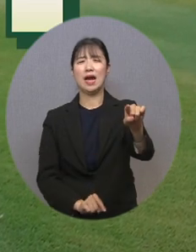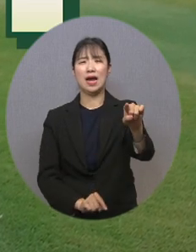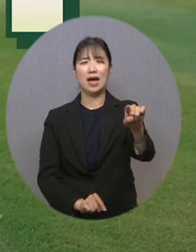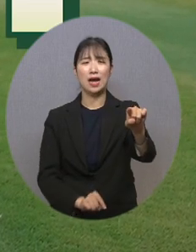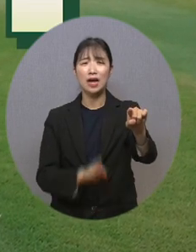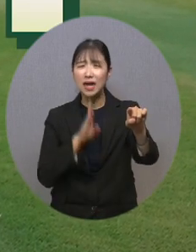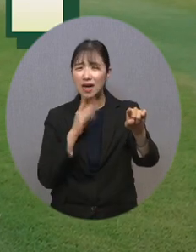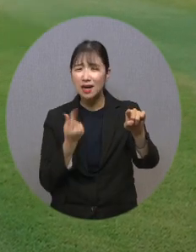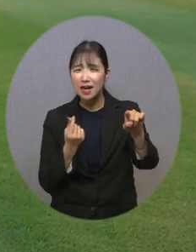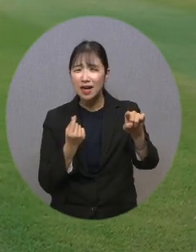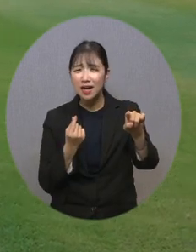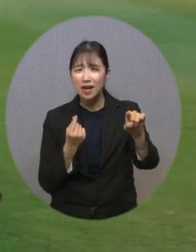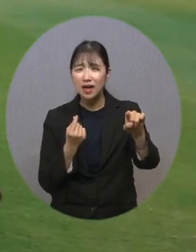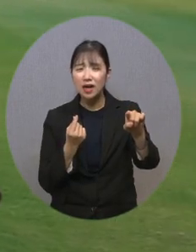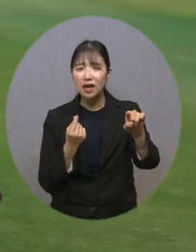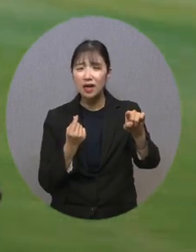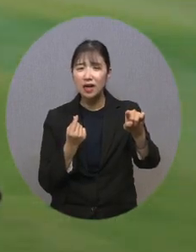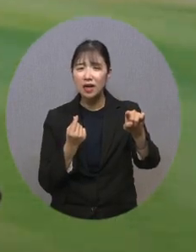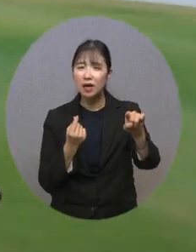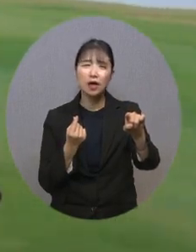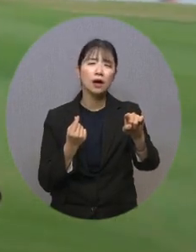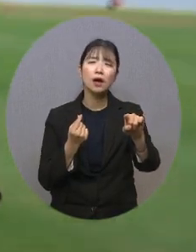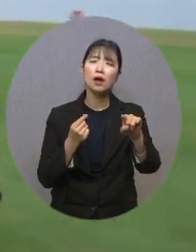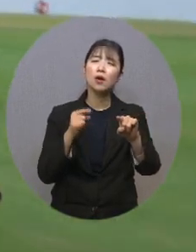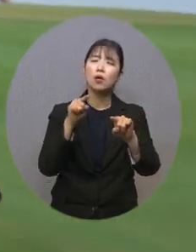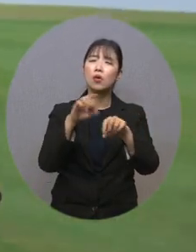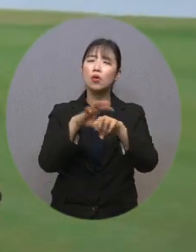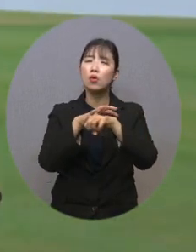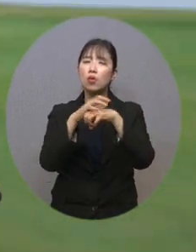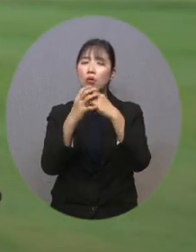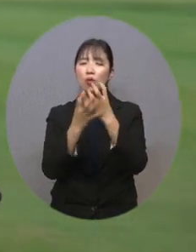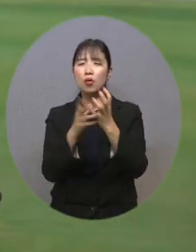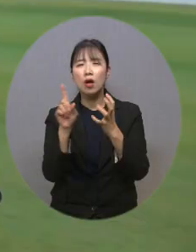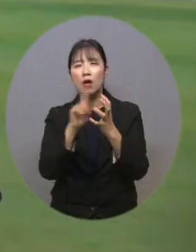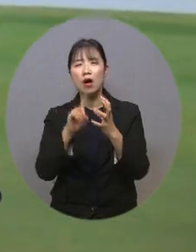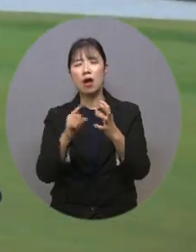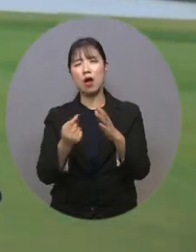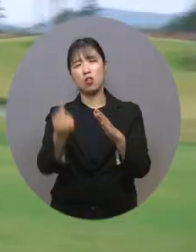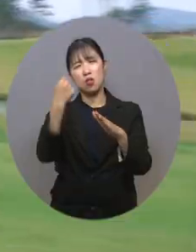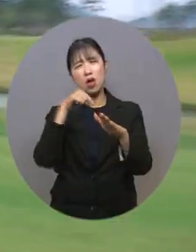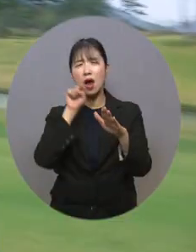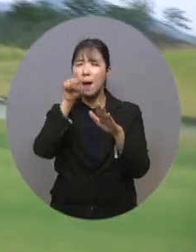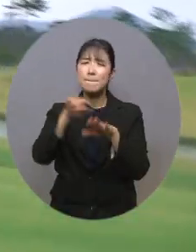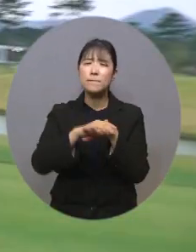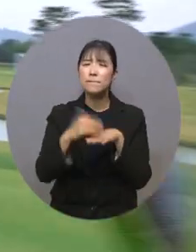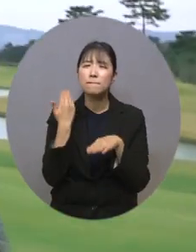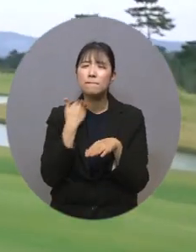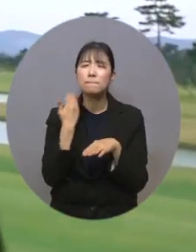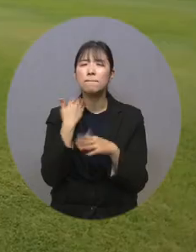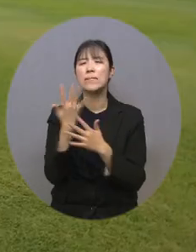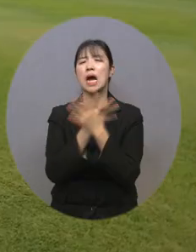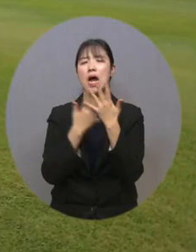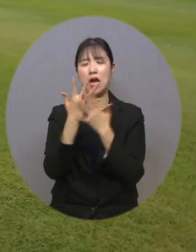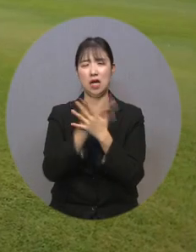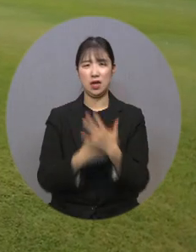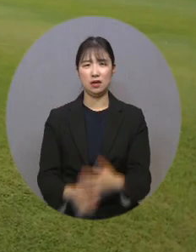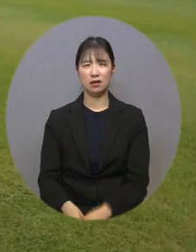너무 왼쪽이지? 어, 언니 동사를 맞고 뒤로 탔는지 앞으로 탔는지 지금 흐려가지고 잘 안 보였어. 너무 왼쪽 탔네.